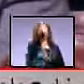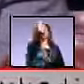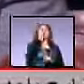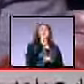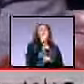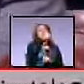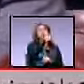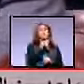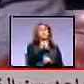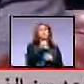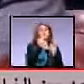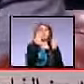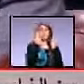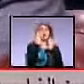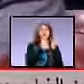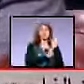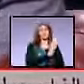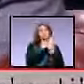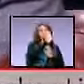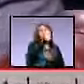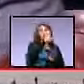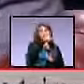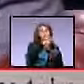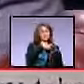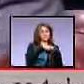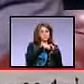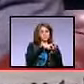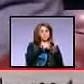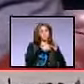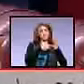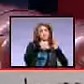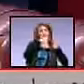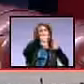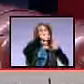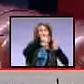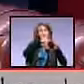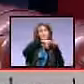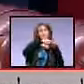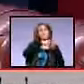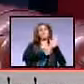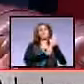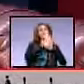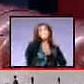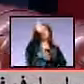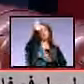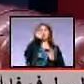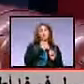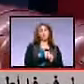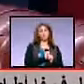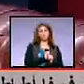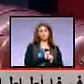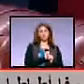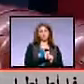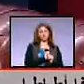دعاها ربنا استجاب له لان كل خطوه كانت بتطلع في السلم. مظبوط مظبوط. بص هو حاجات كتيره جدا، هو